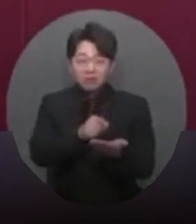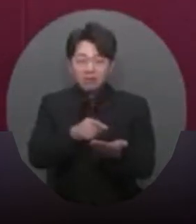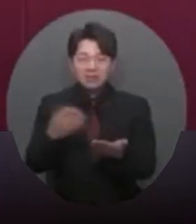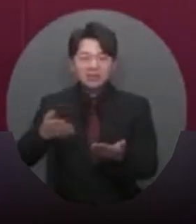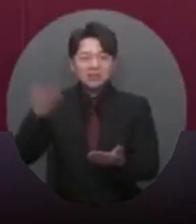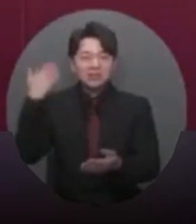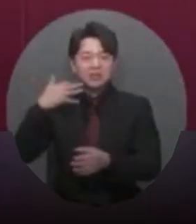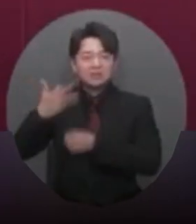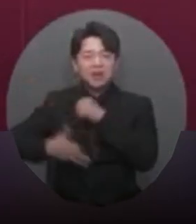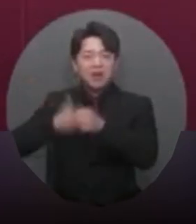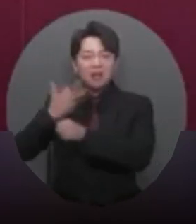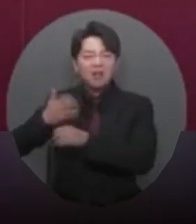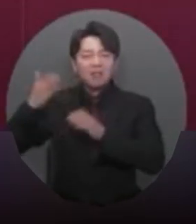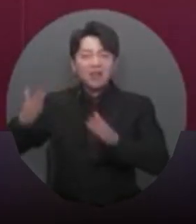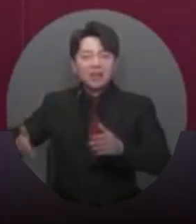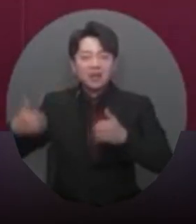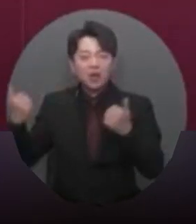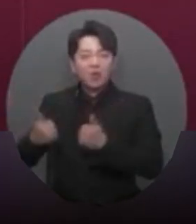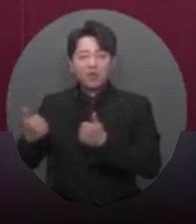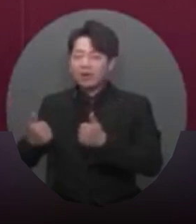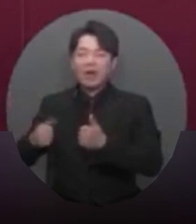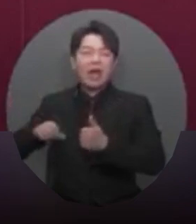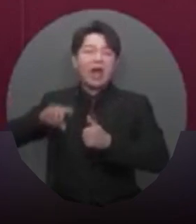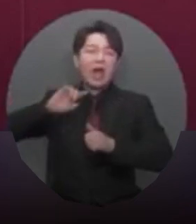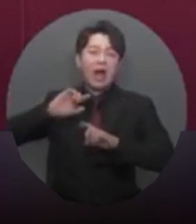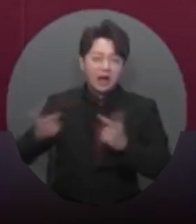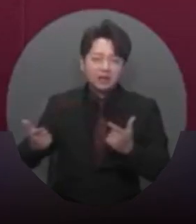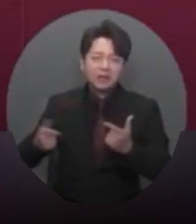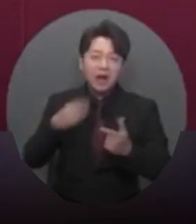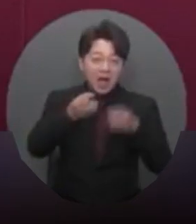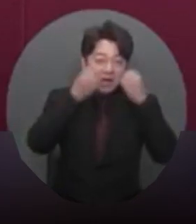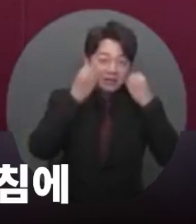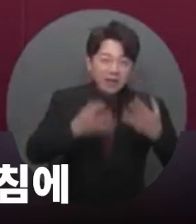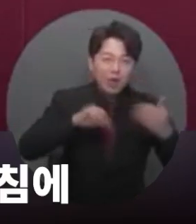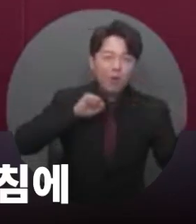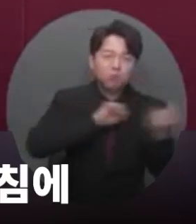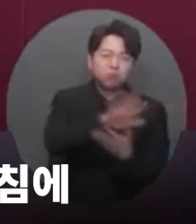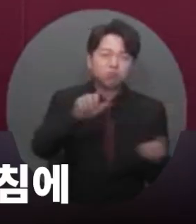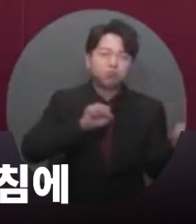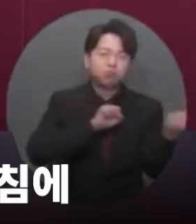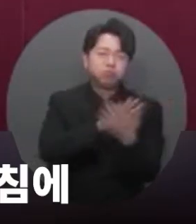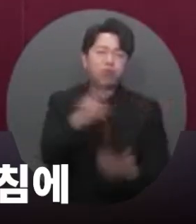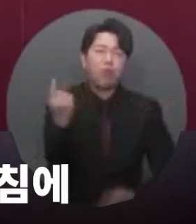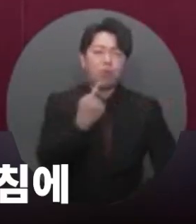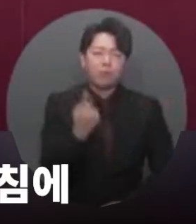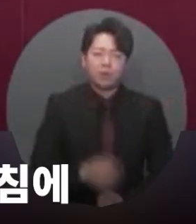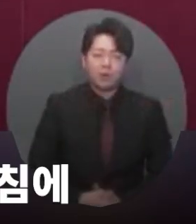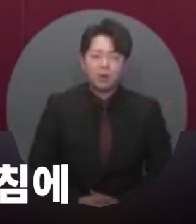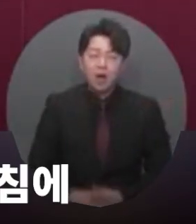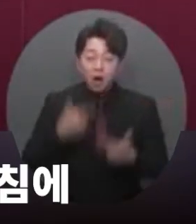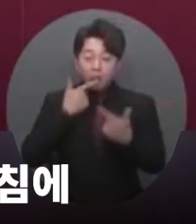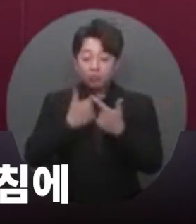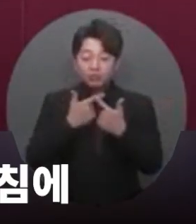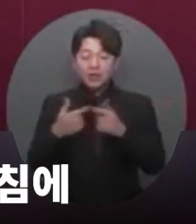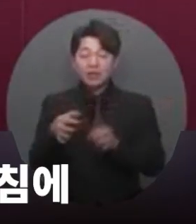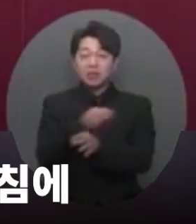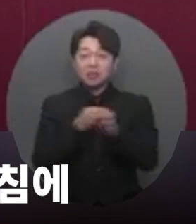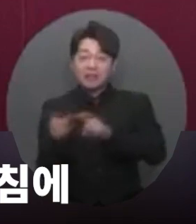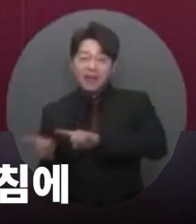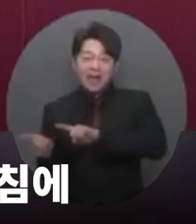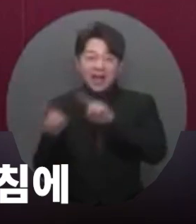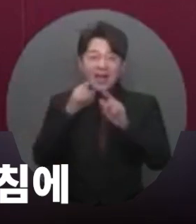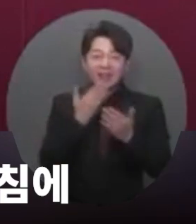새로운 타 극적인 갈등을 시작하게 될 것입니다 부산 경제를 다시 이렇게 달라는 부산시민들의